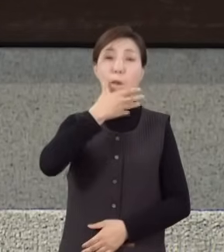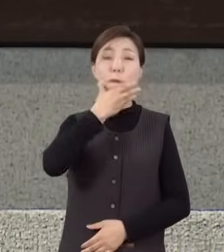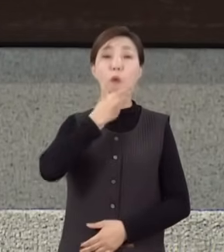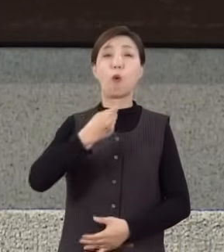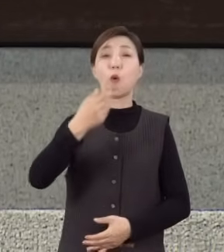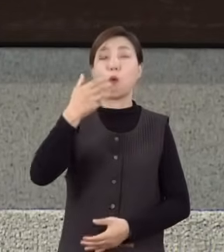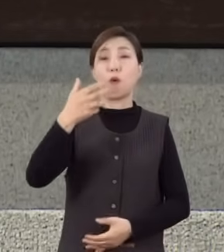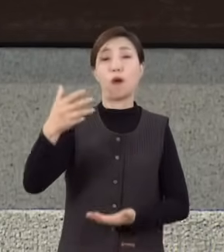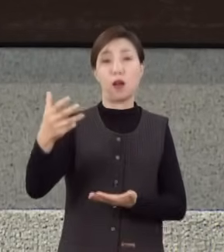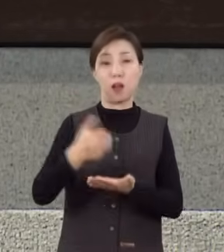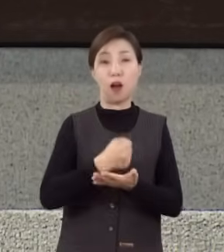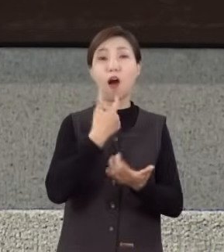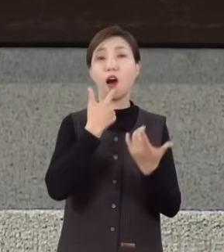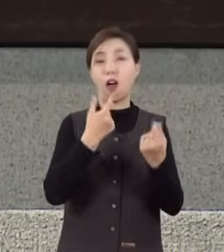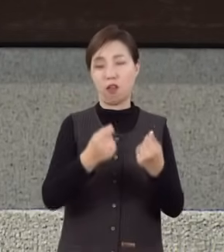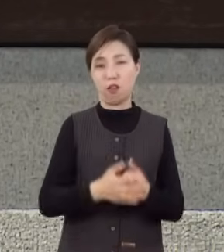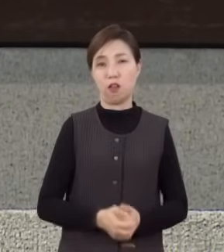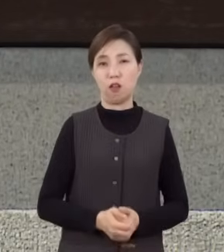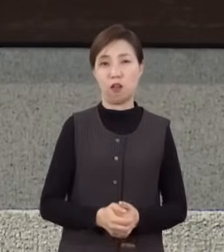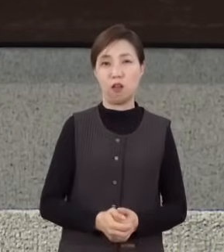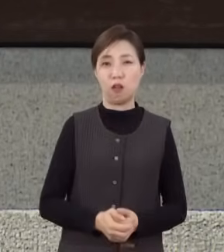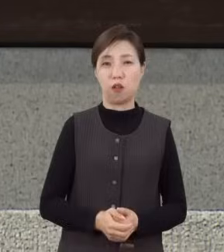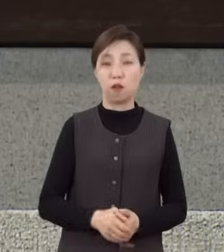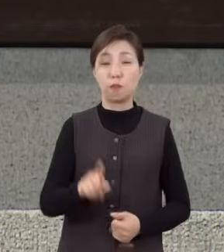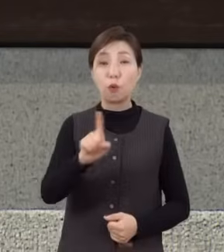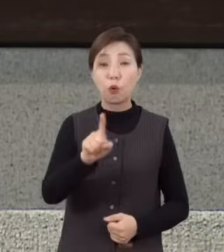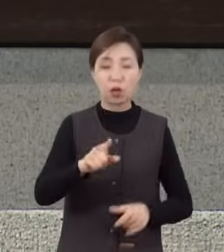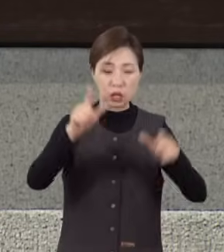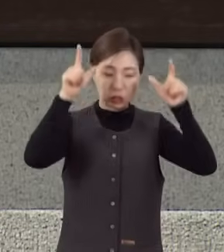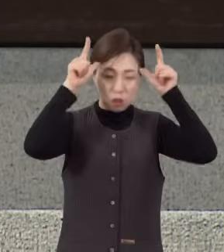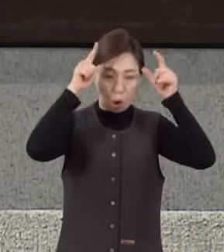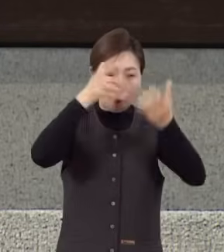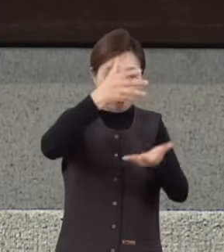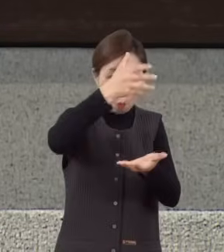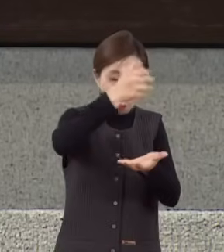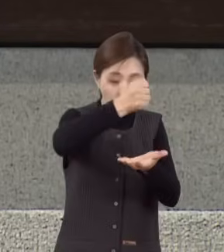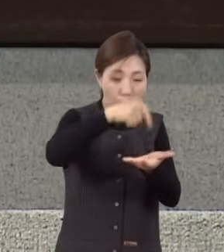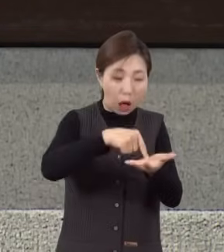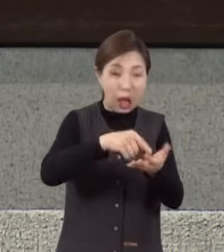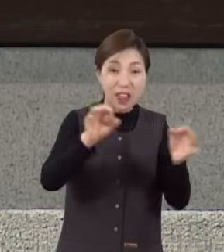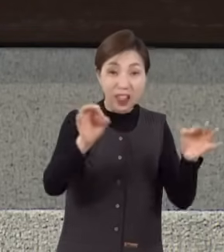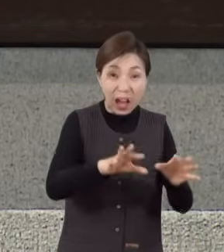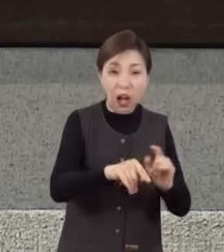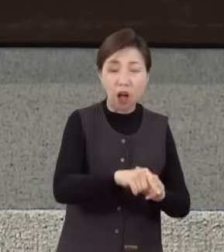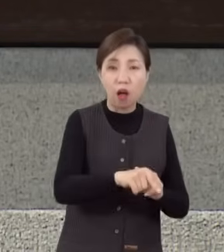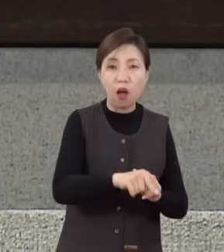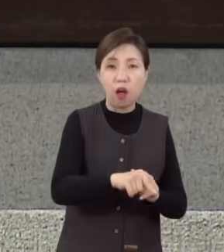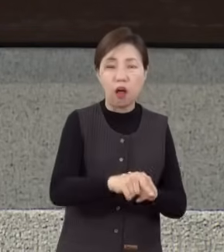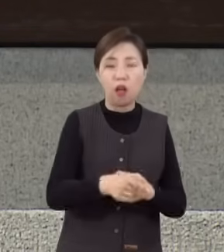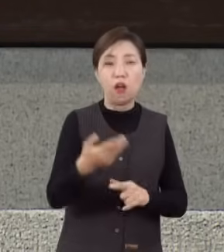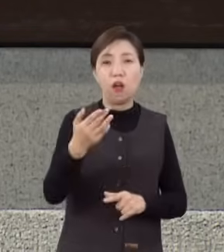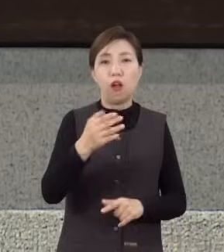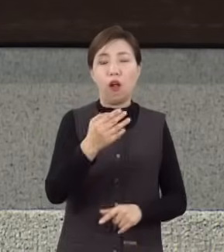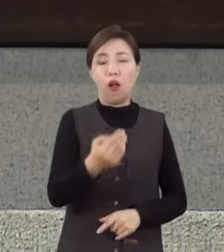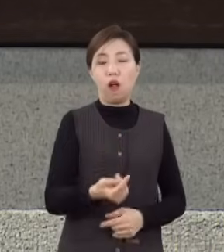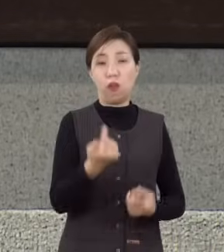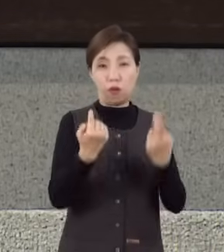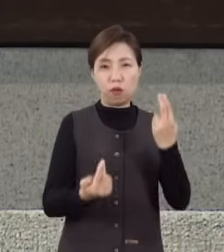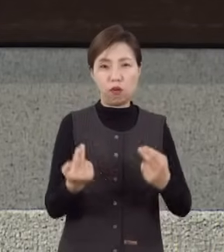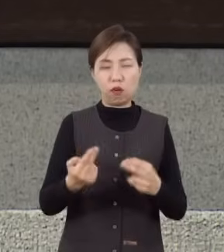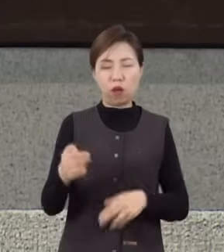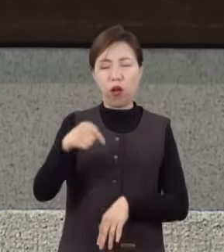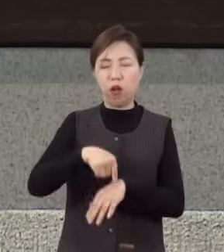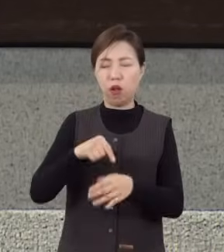젖소의 젖을 한번 짜는 시간만큼이라도 마음을 닦는다면 그 공덕은